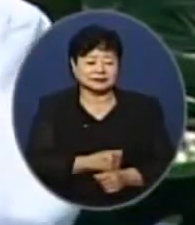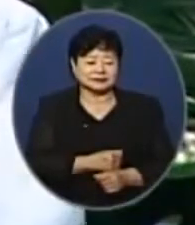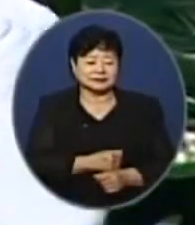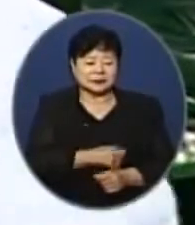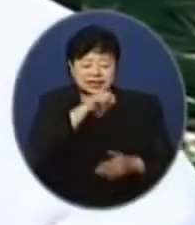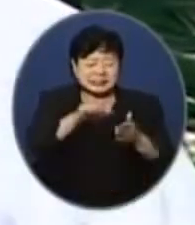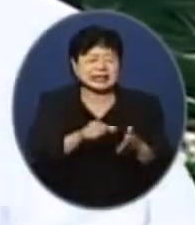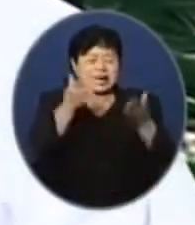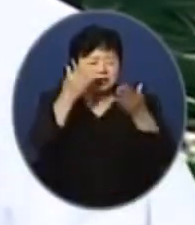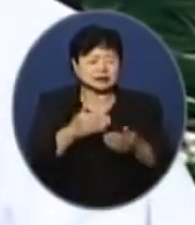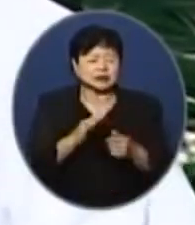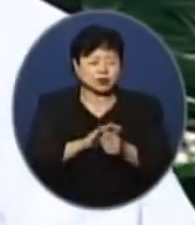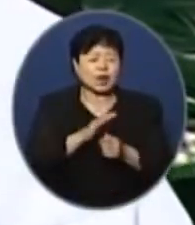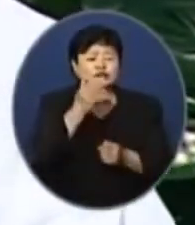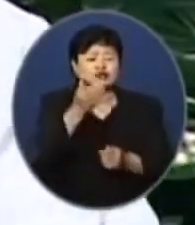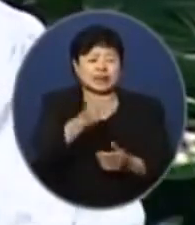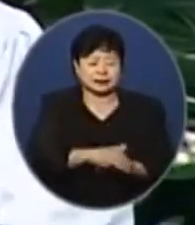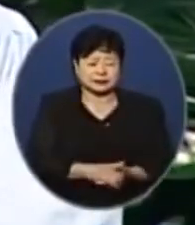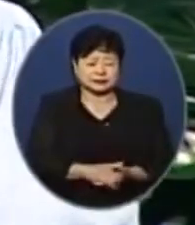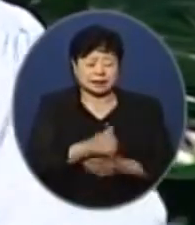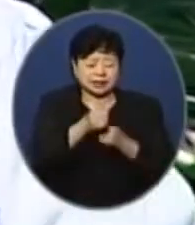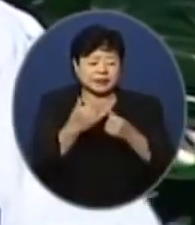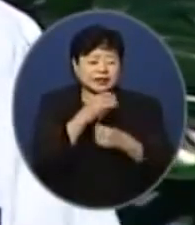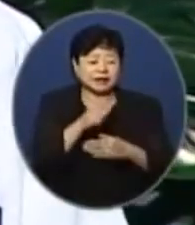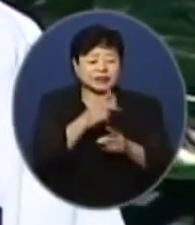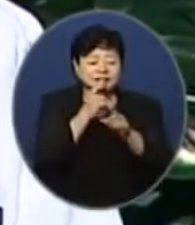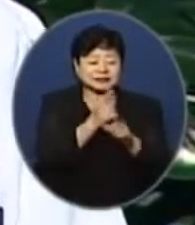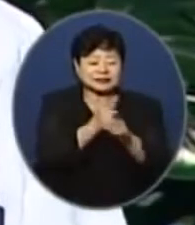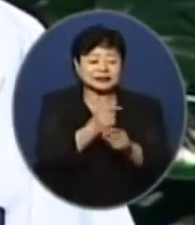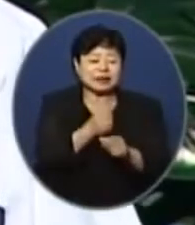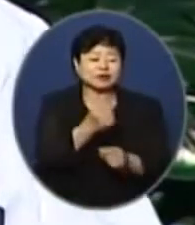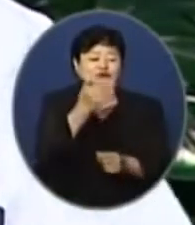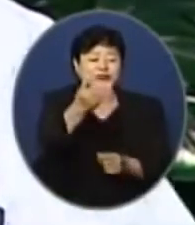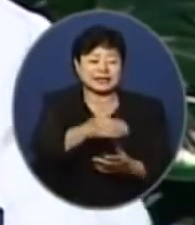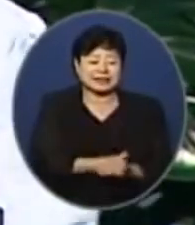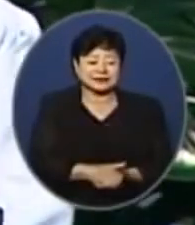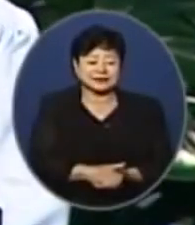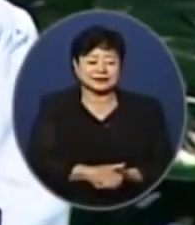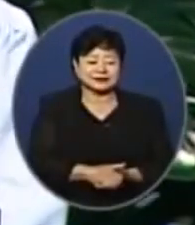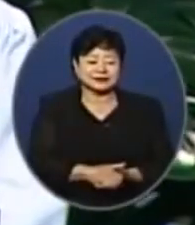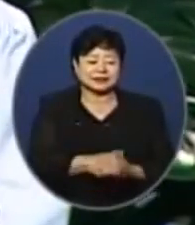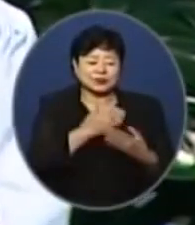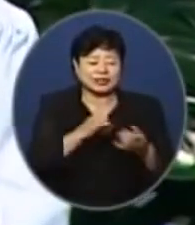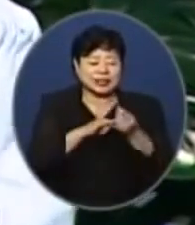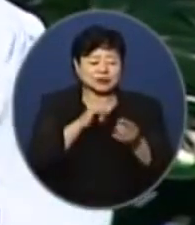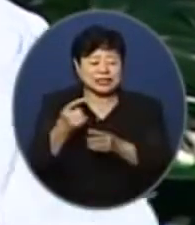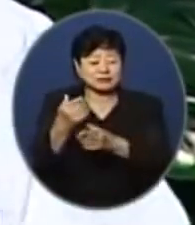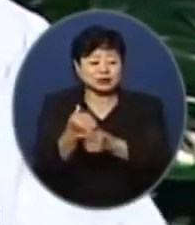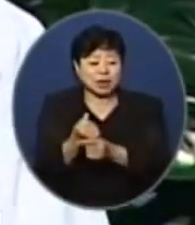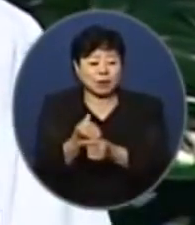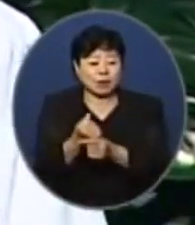너 일생 다하도록 내가 너를 도와주며 하나님의 은혜 가운데 승리하게 만들어 줄 것이라. 오늘 귀한 이 약속의 말씀을